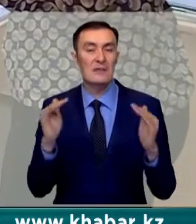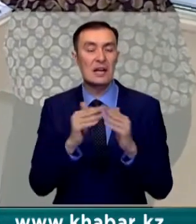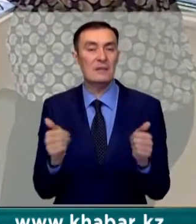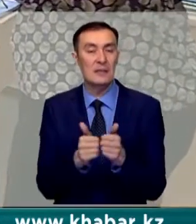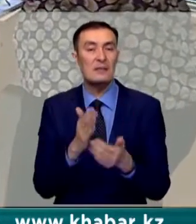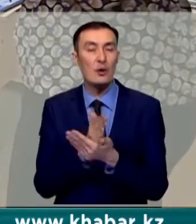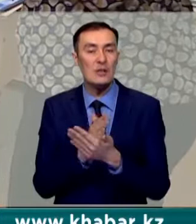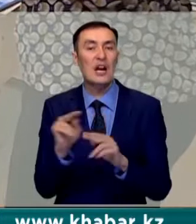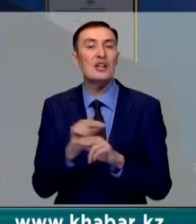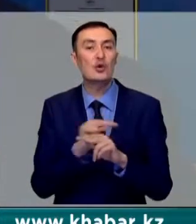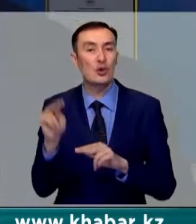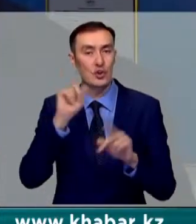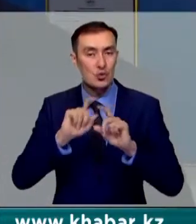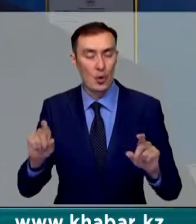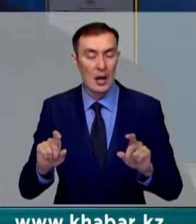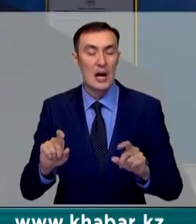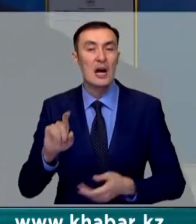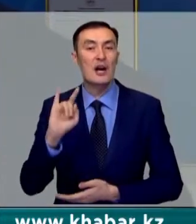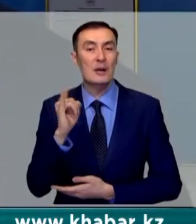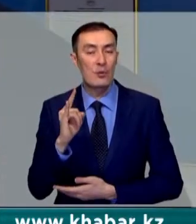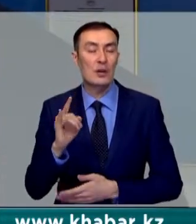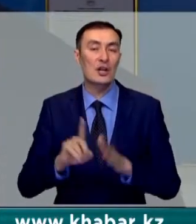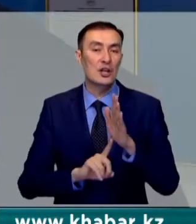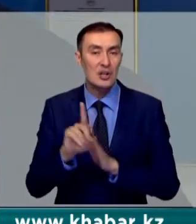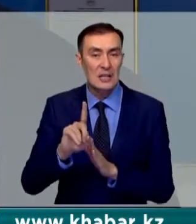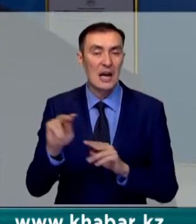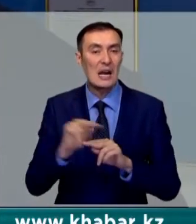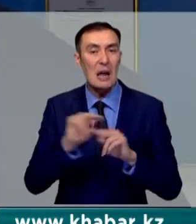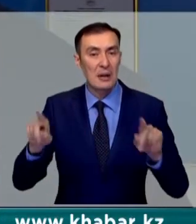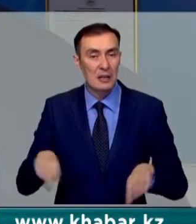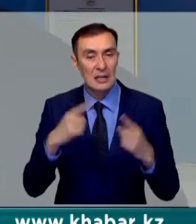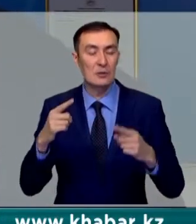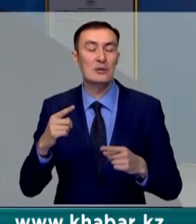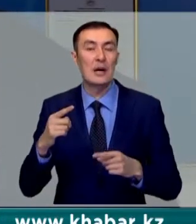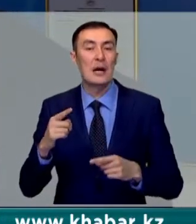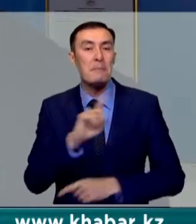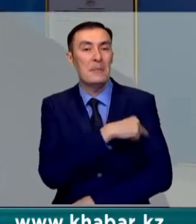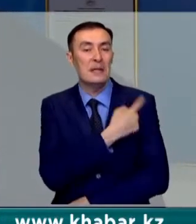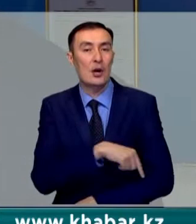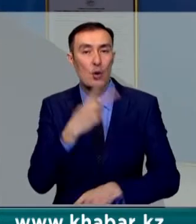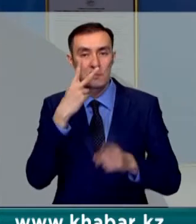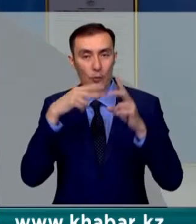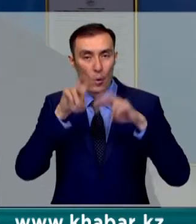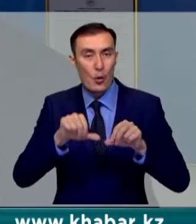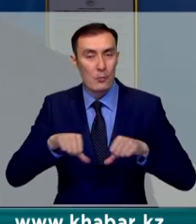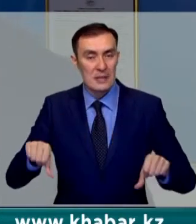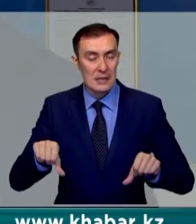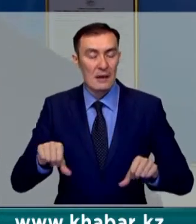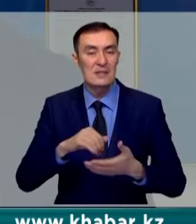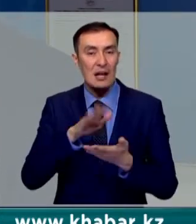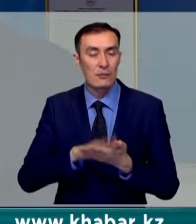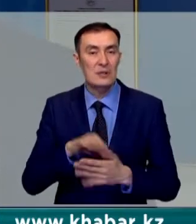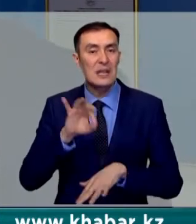располагается коррекционная школа. Ребенок начинает этот процесс реабилитации с психолого-медико-педагогической комиссии, где специалисты выставляют диагноз и